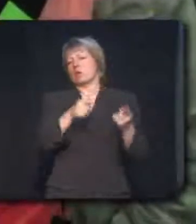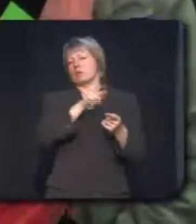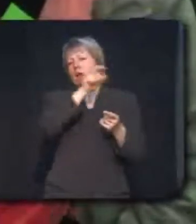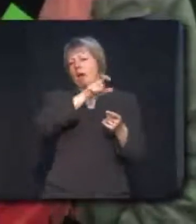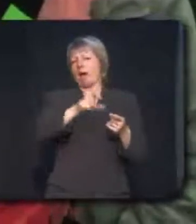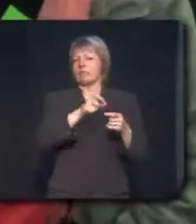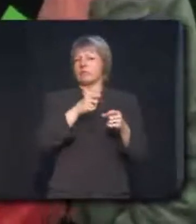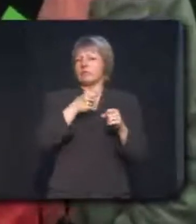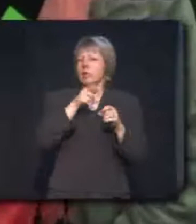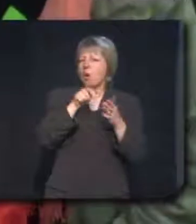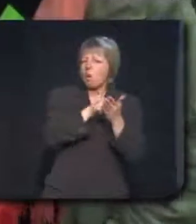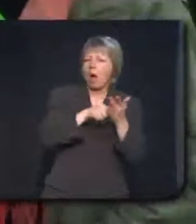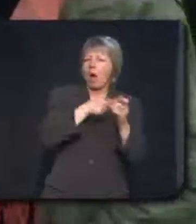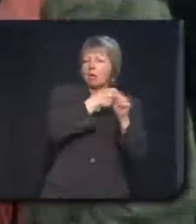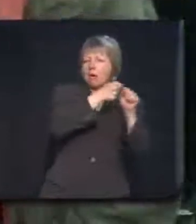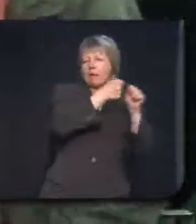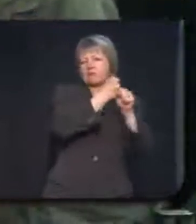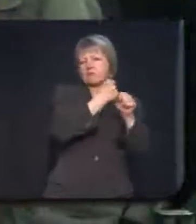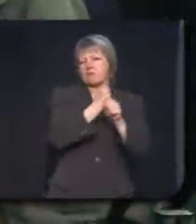ebenfalls